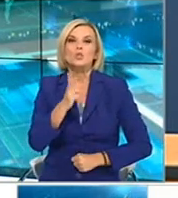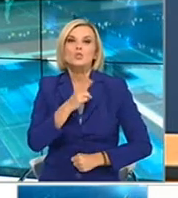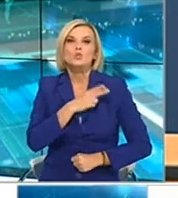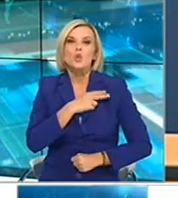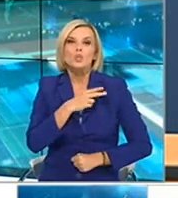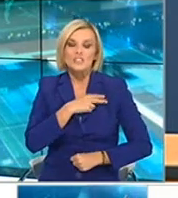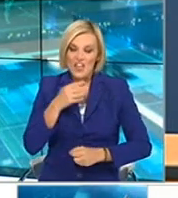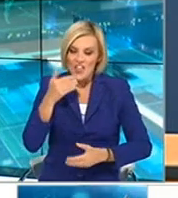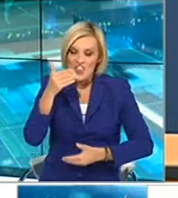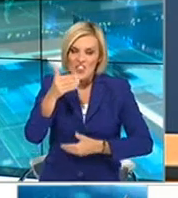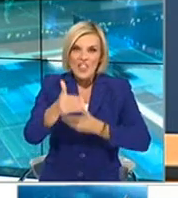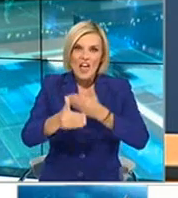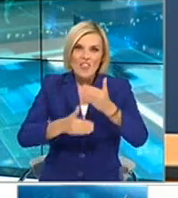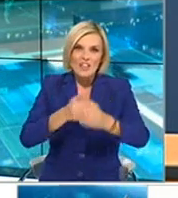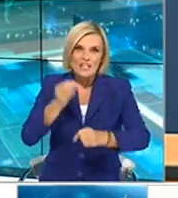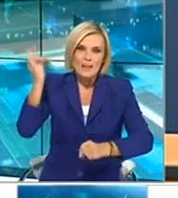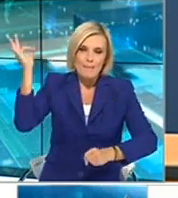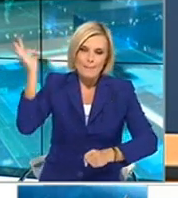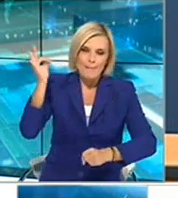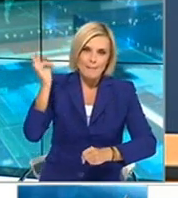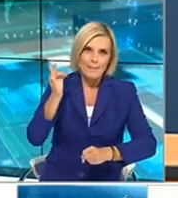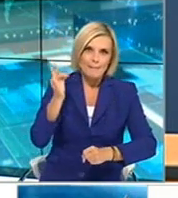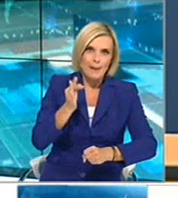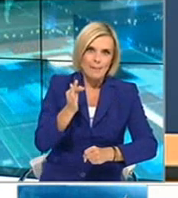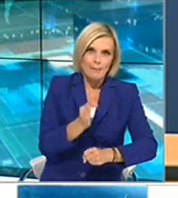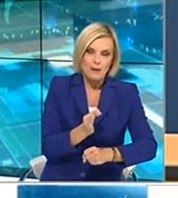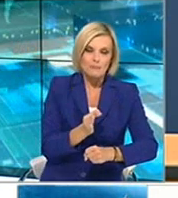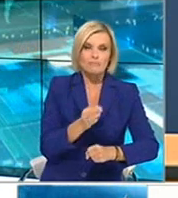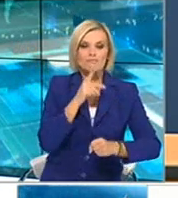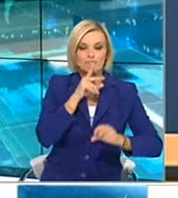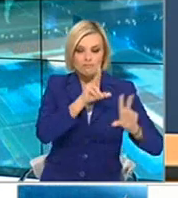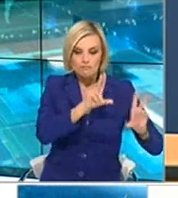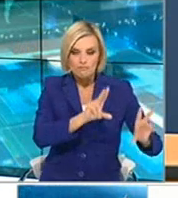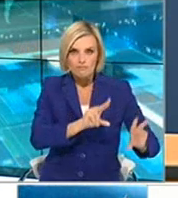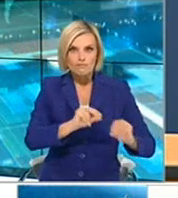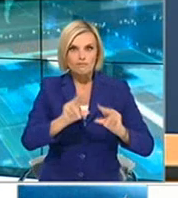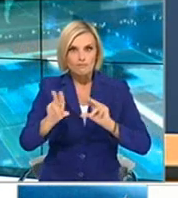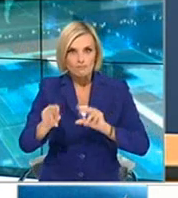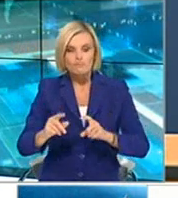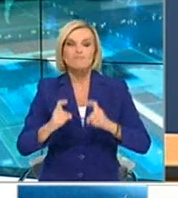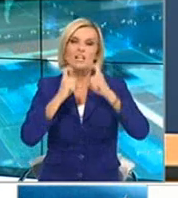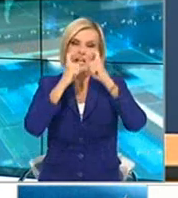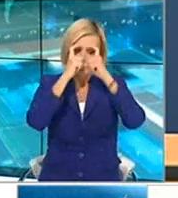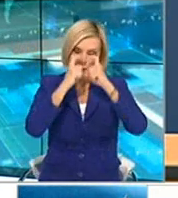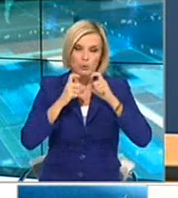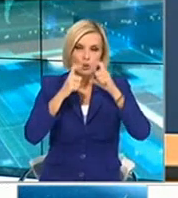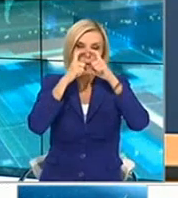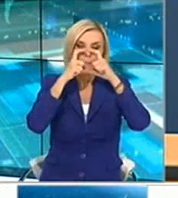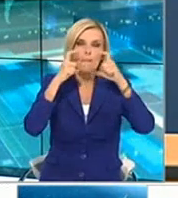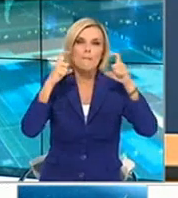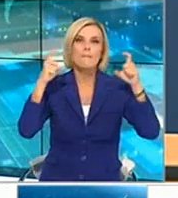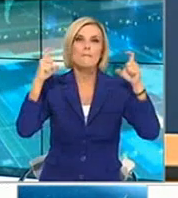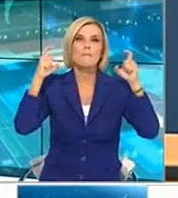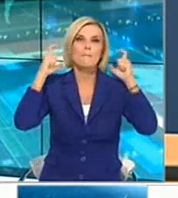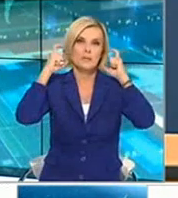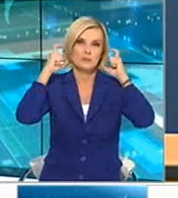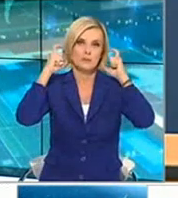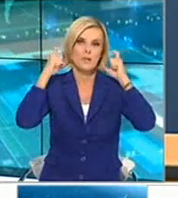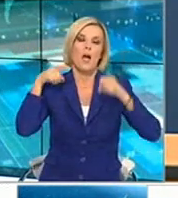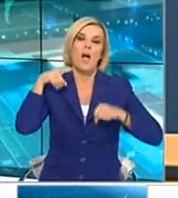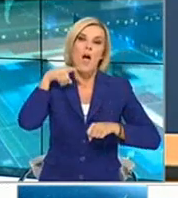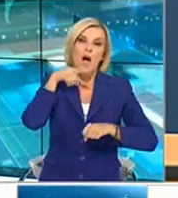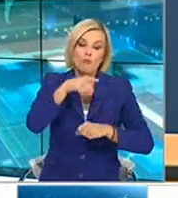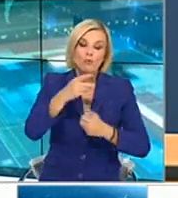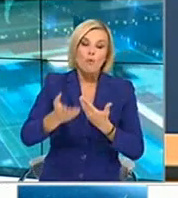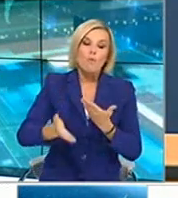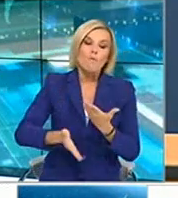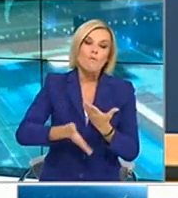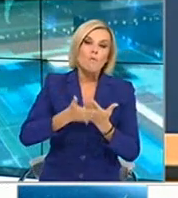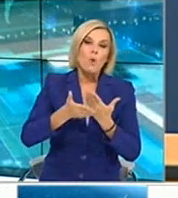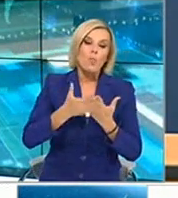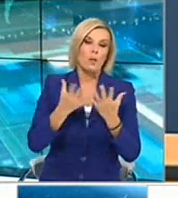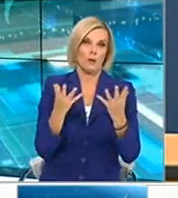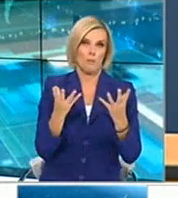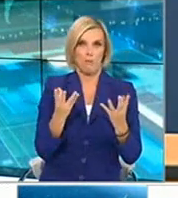τρόπο και έχει ομόφωνα τοποθετηθεί για τη χρήση των μασκών και την ωφέλεια από αυτές.